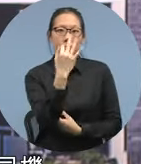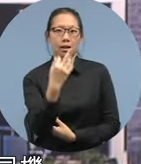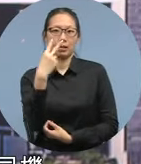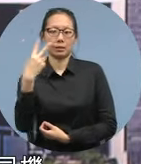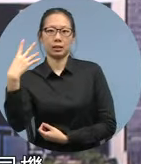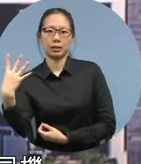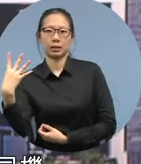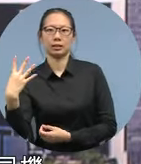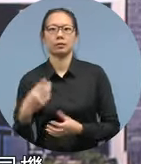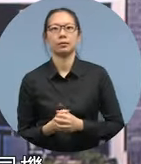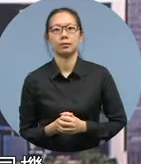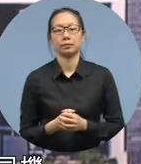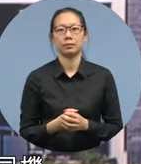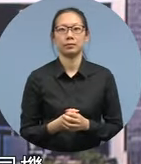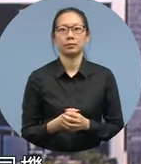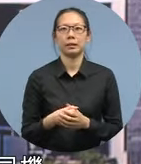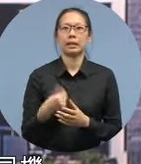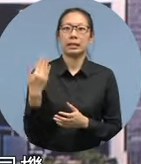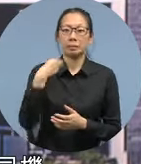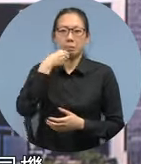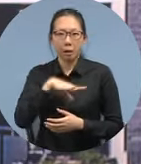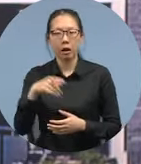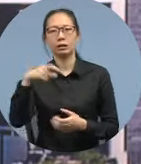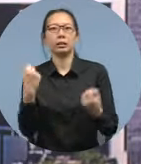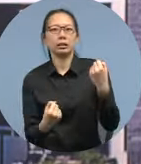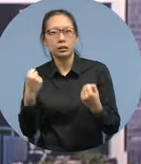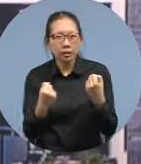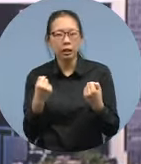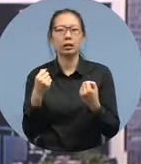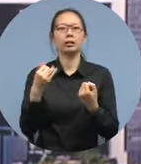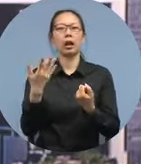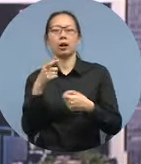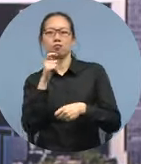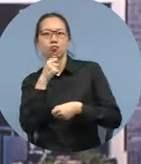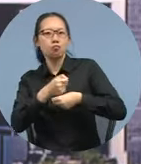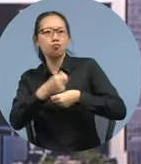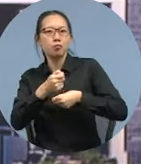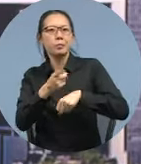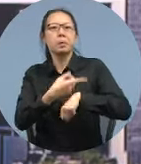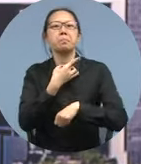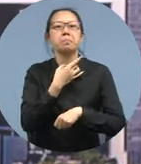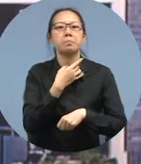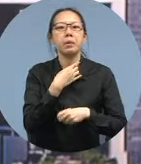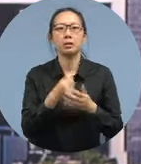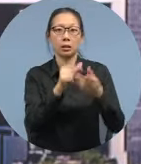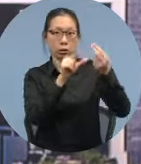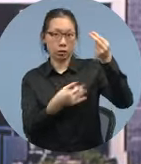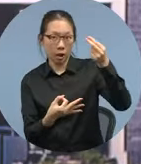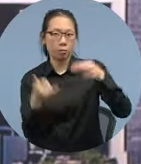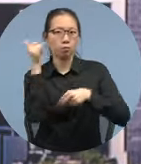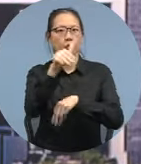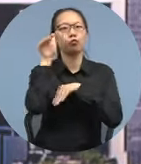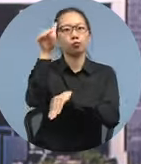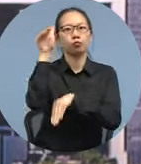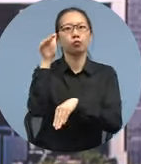1324咧，都係個以前嘅 的士司機，咁冇做嘢一輪噶啦。咁佢係7月3號咧都去過新